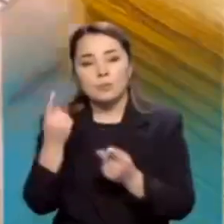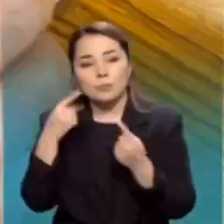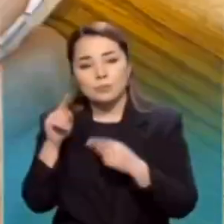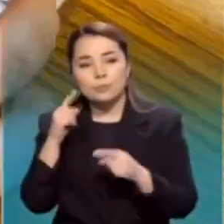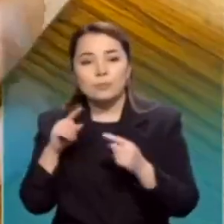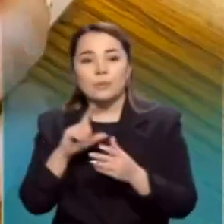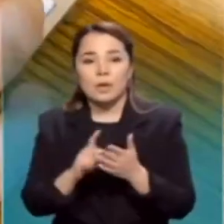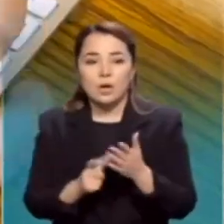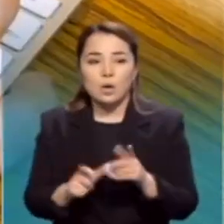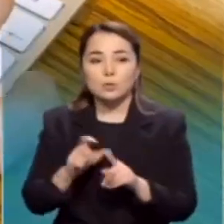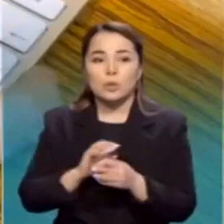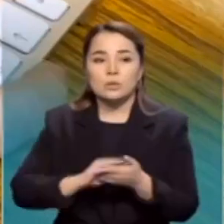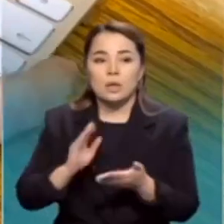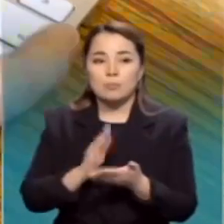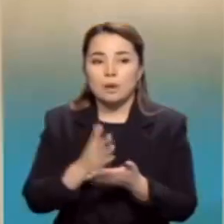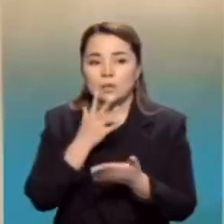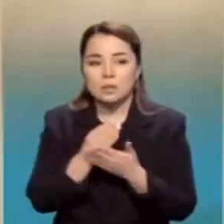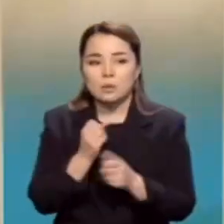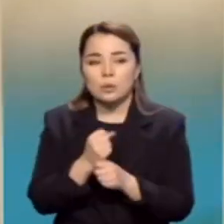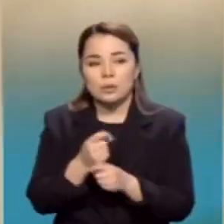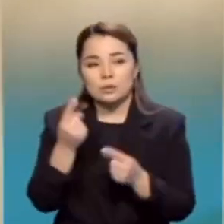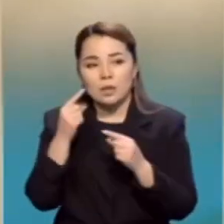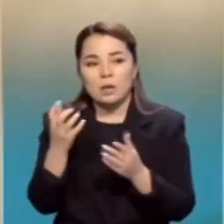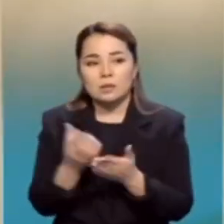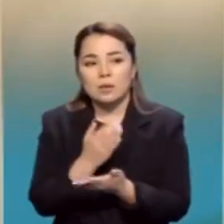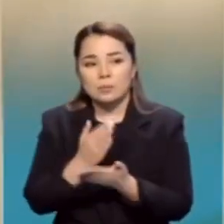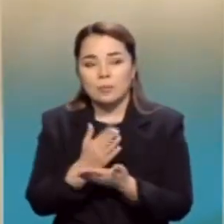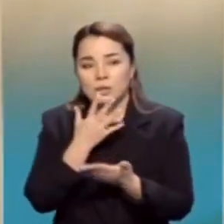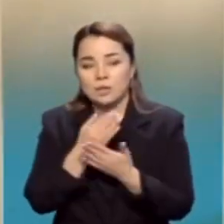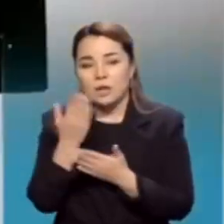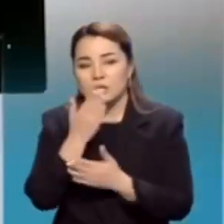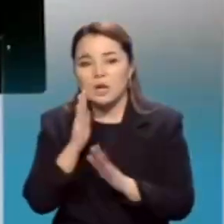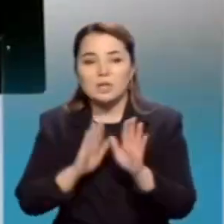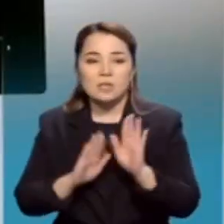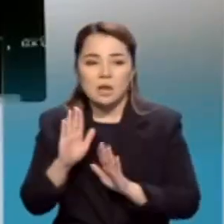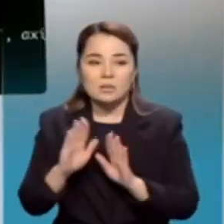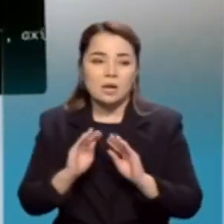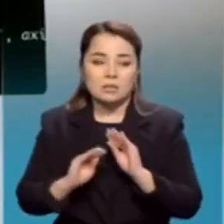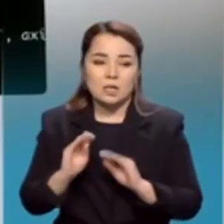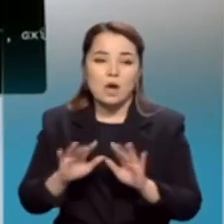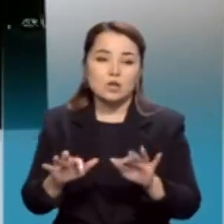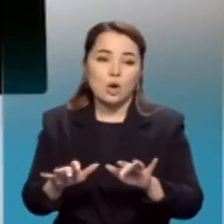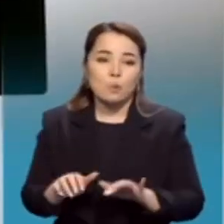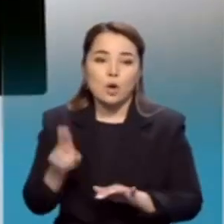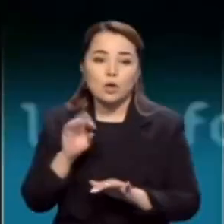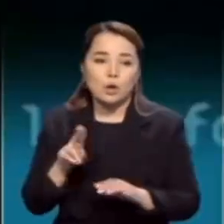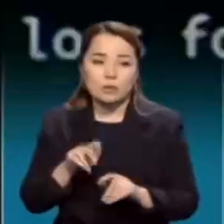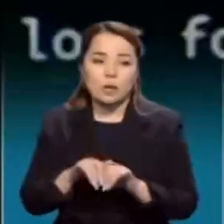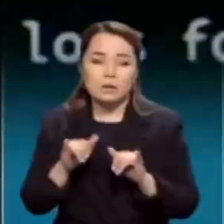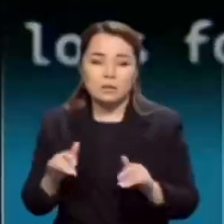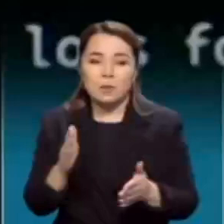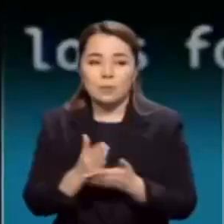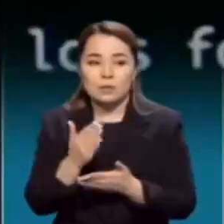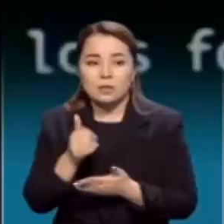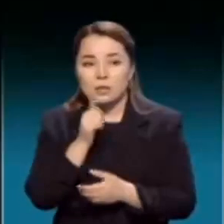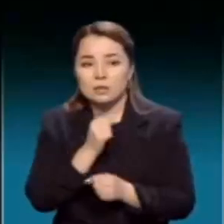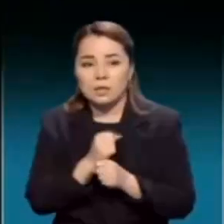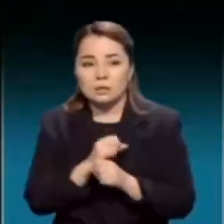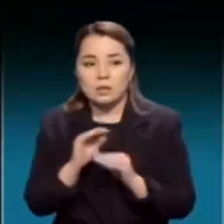әннің сөзін жазады. Ақындық суырып салмалық өз алдына ертегі мен киносценарий құрастырып, компьютерлік кодтарды да түзе алады.